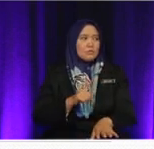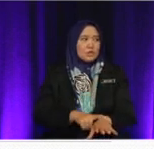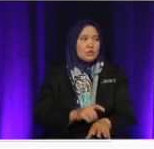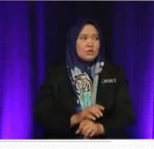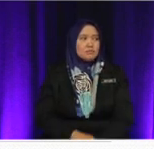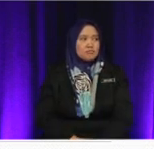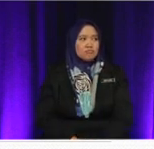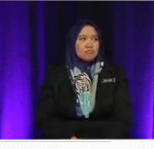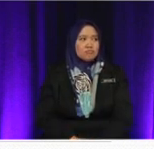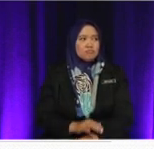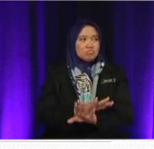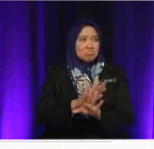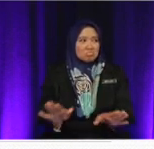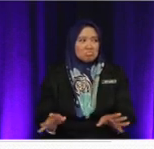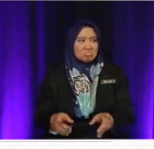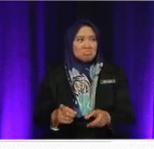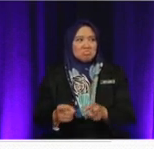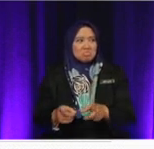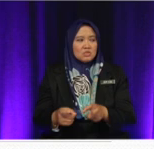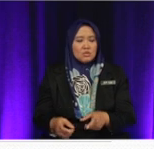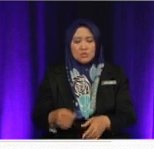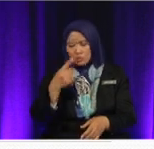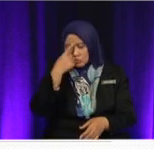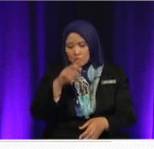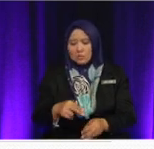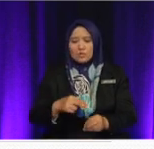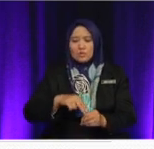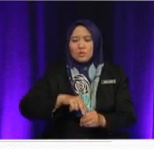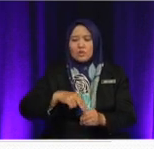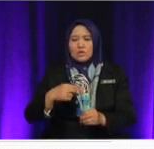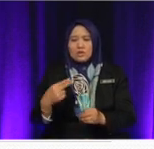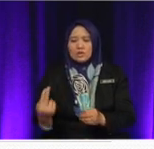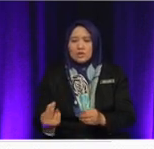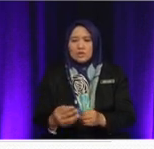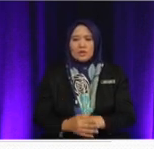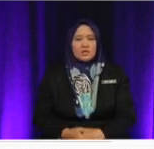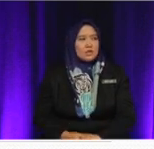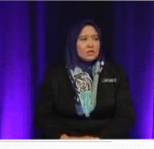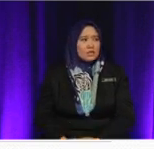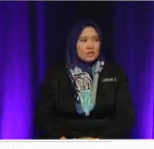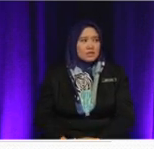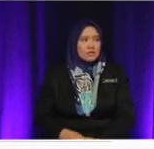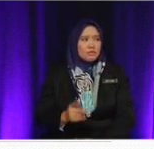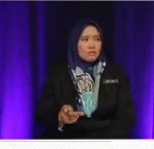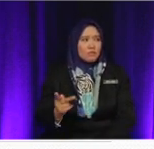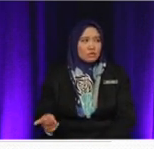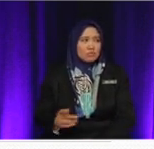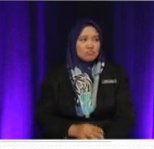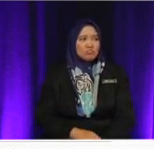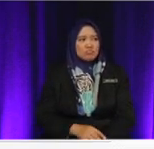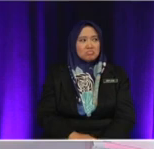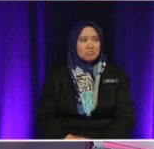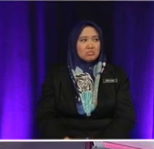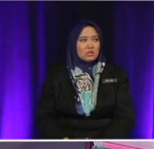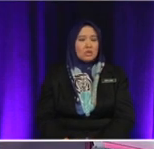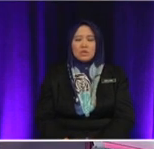hal-hal peribadi, mengikut jadual atau ketetapan dan yang terakhir mendapat keyakinan diri dan persetaraan luar. 48